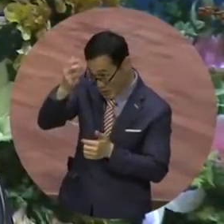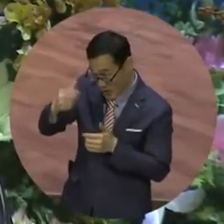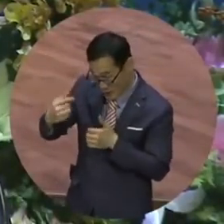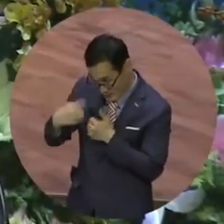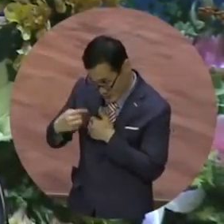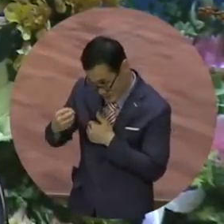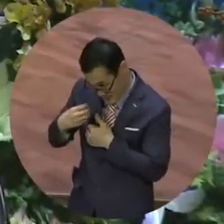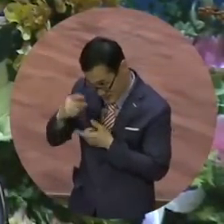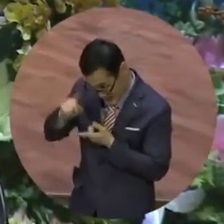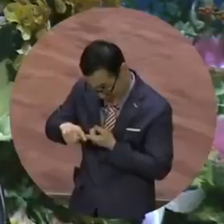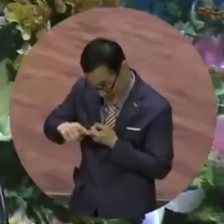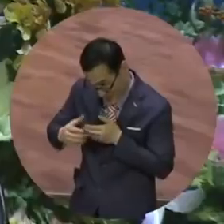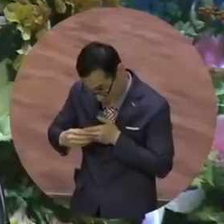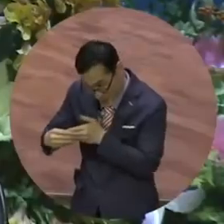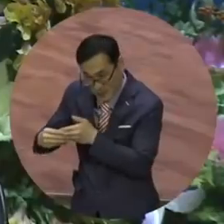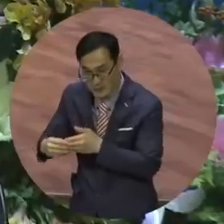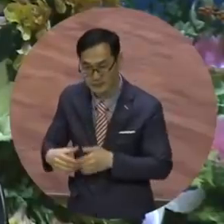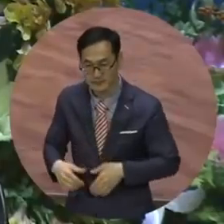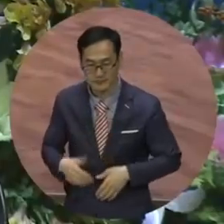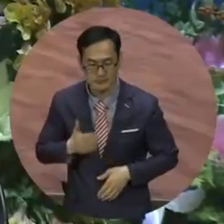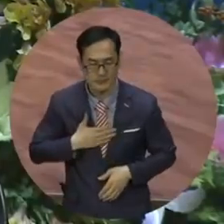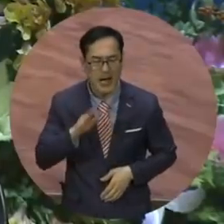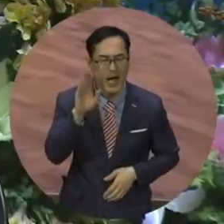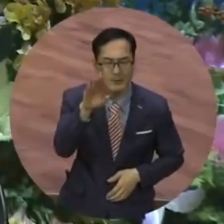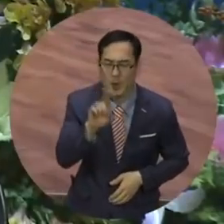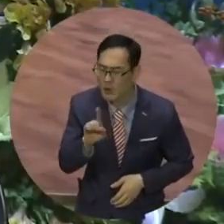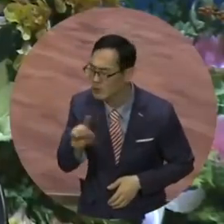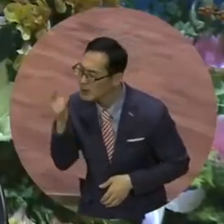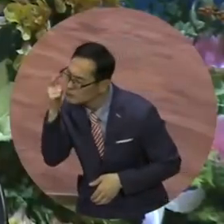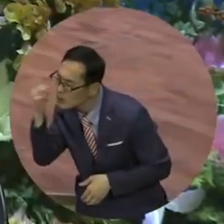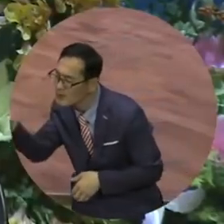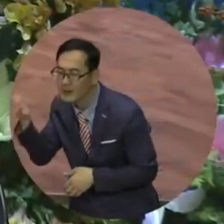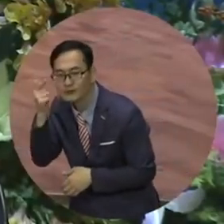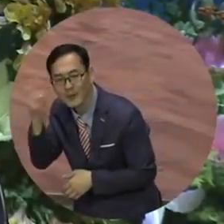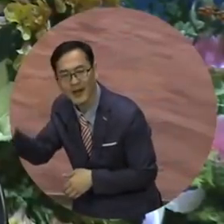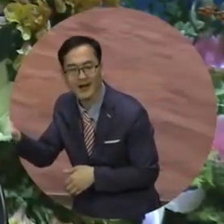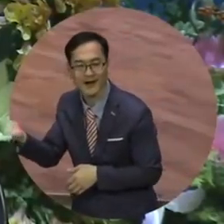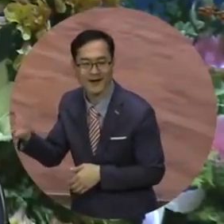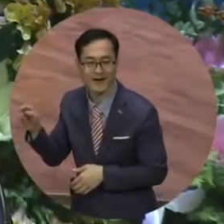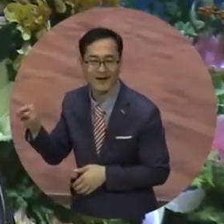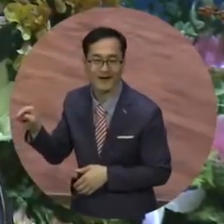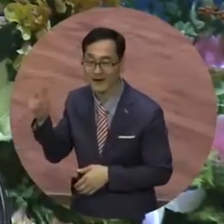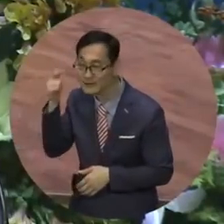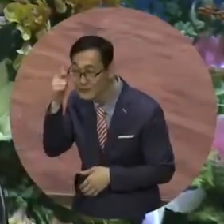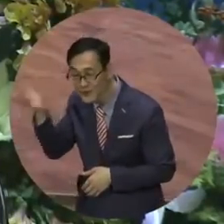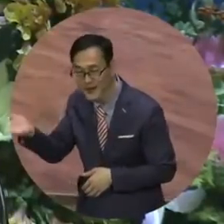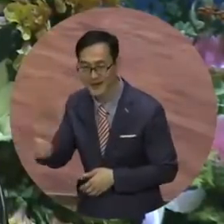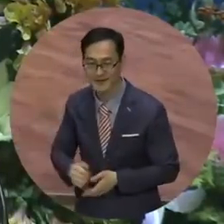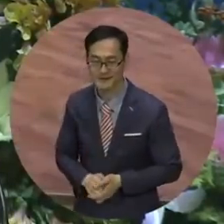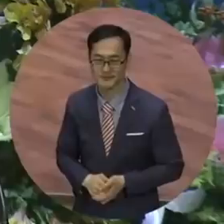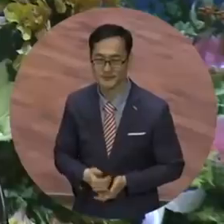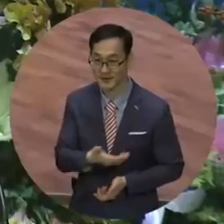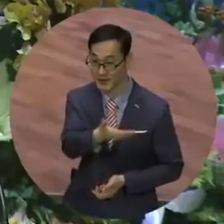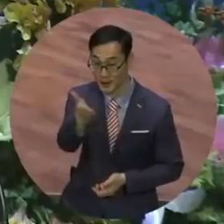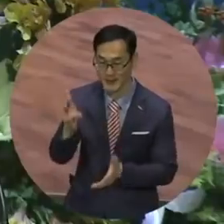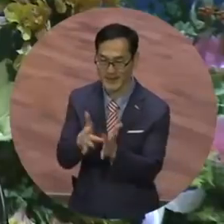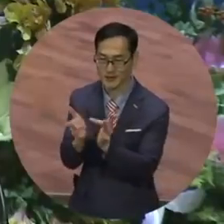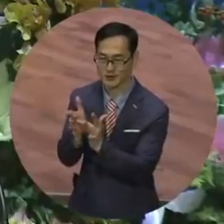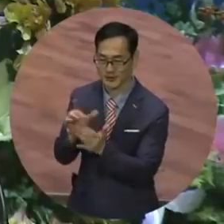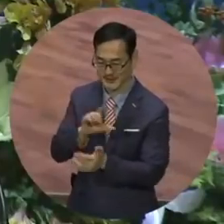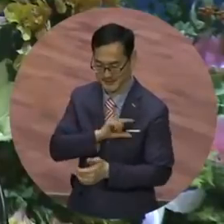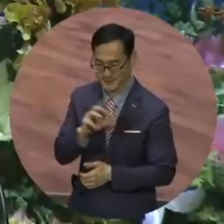성령님 내가 어떻게 하면 될까요? 물어보시기 바랍니다. 아멘. 그래서 여러분이 예수 그리스도 이름으로